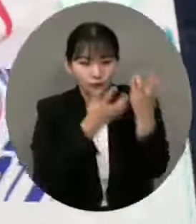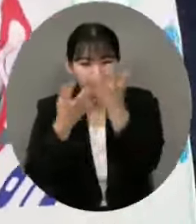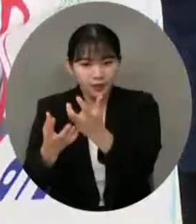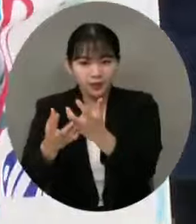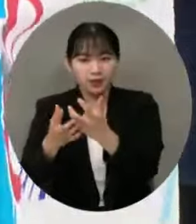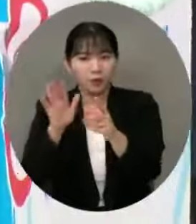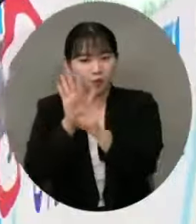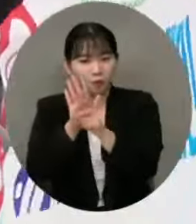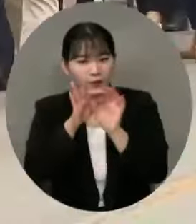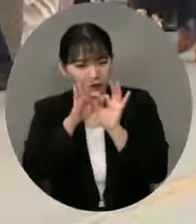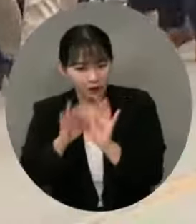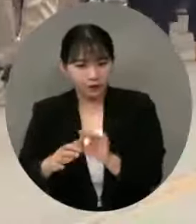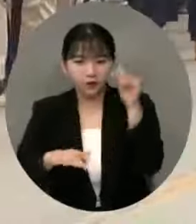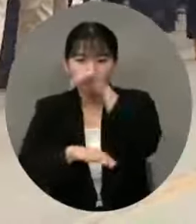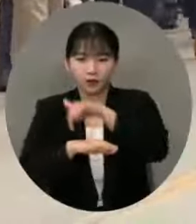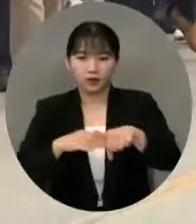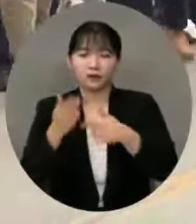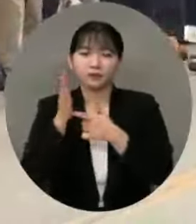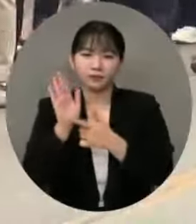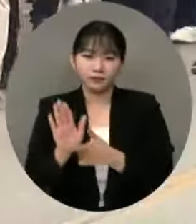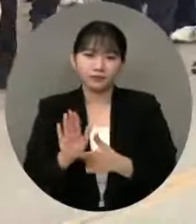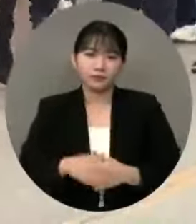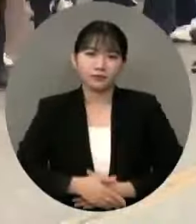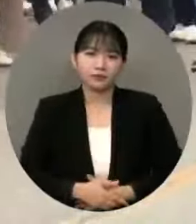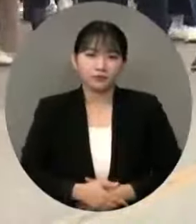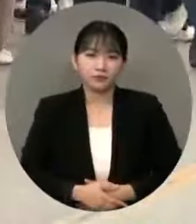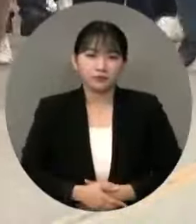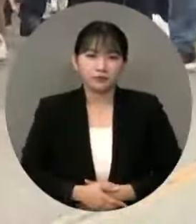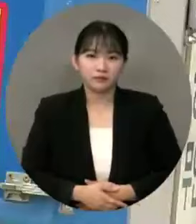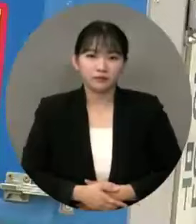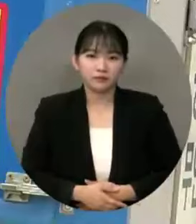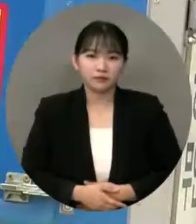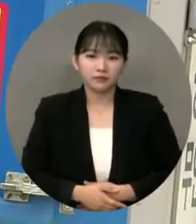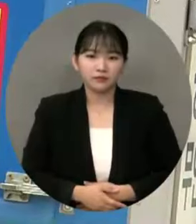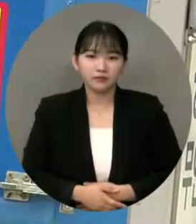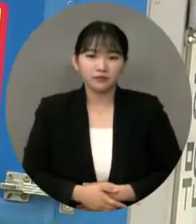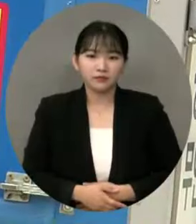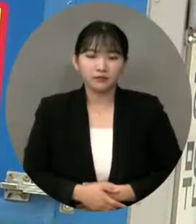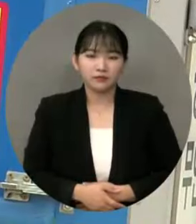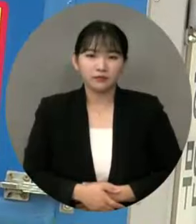계속 이어갈 예정인 것으로 알려졌습니다. MBC 뉴스 김규희입니다.